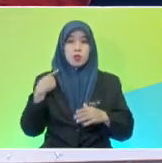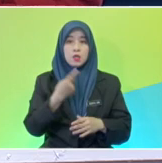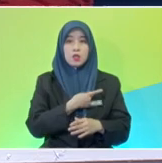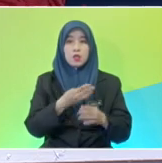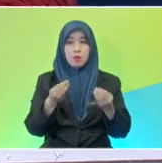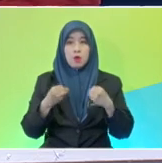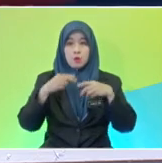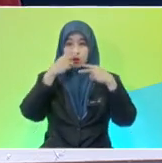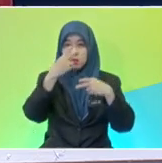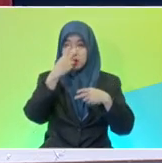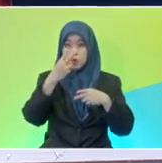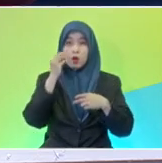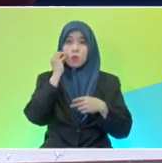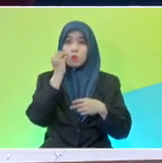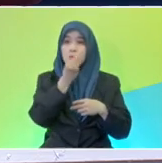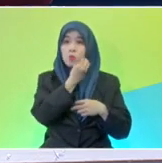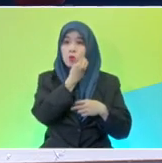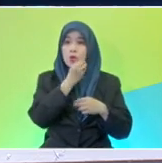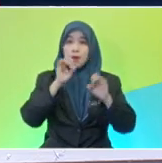tengok bunga api.